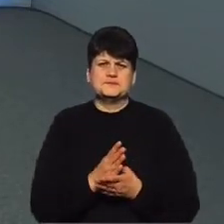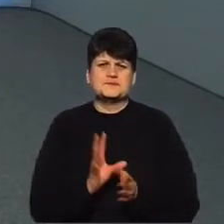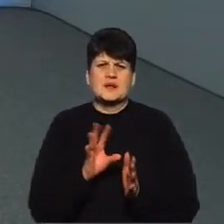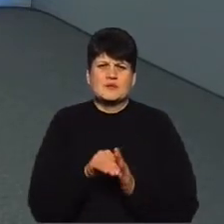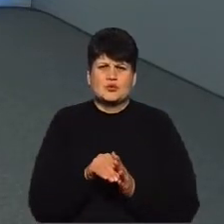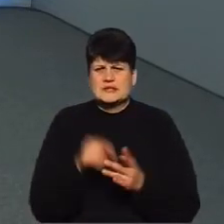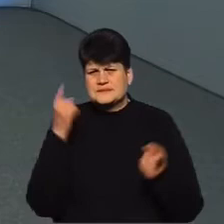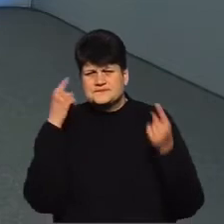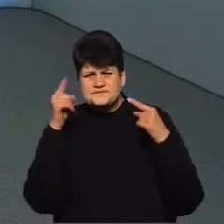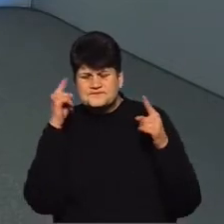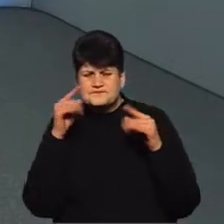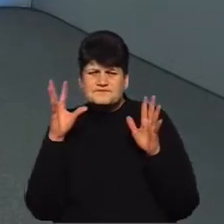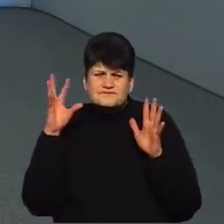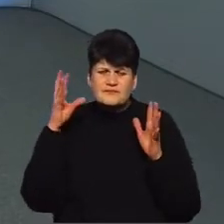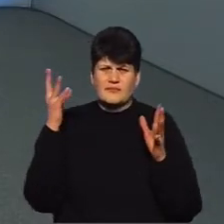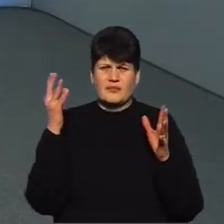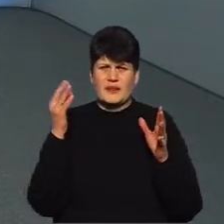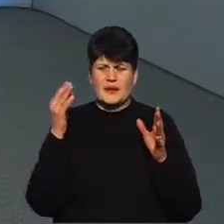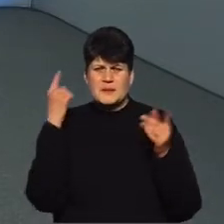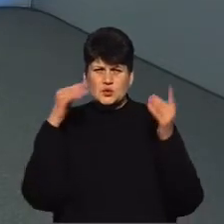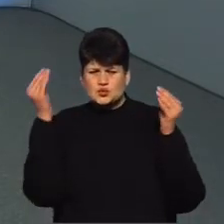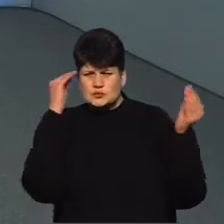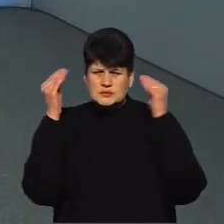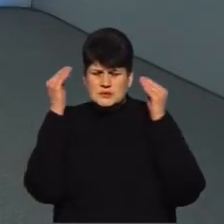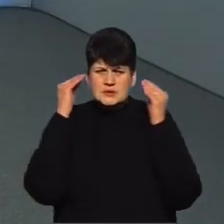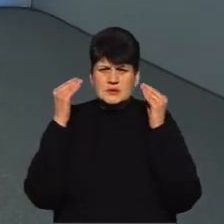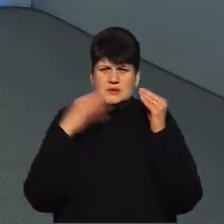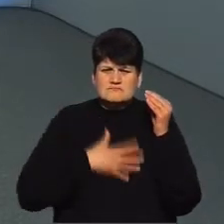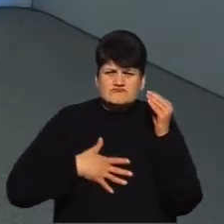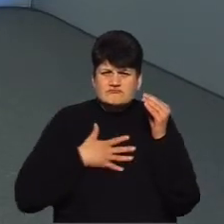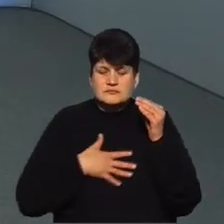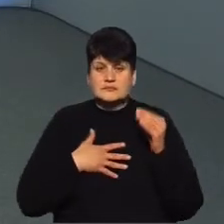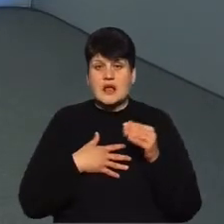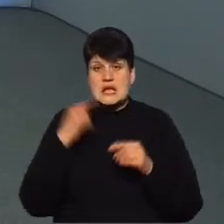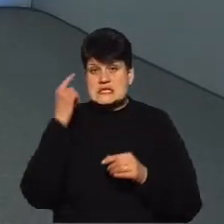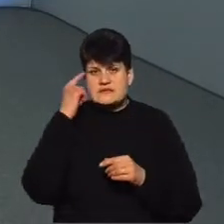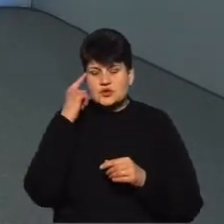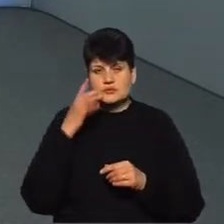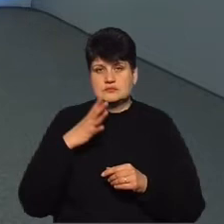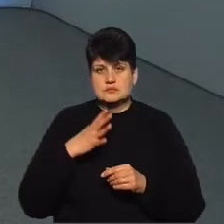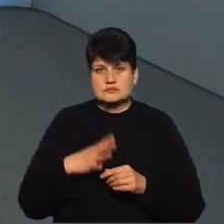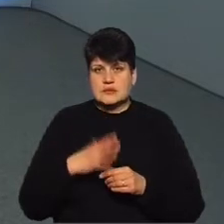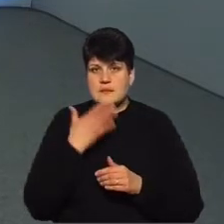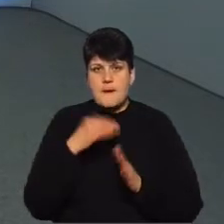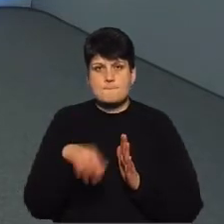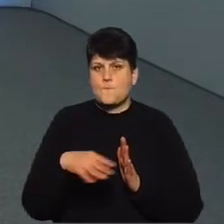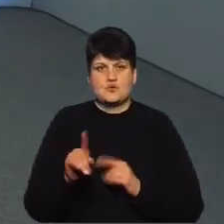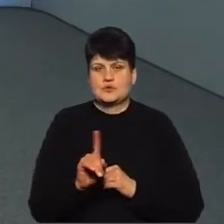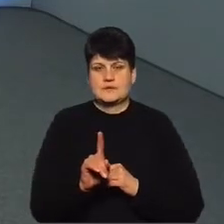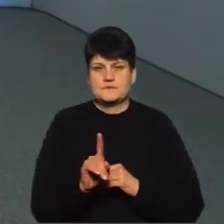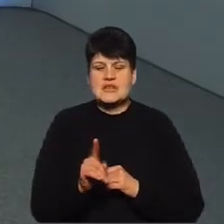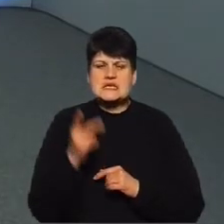міфічними, стереотипними даними, але свідомість не терпить пустоти. Тобто вона завжди